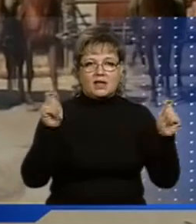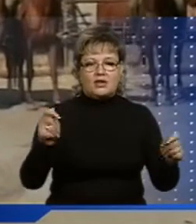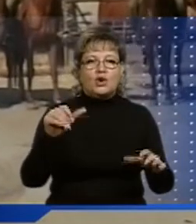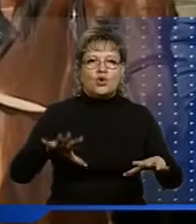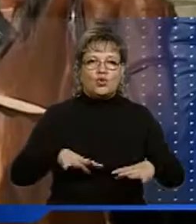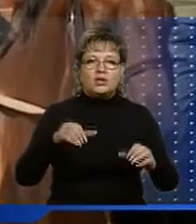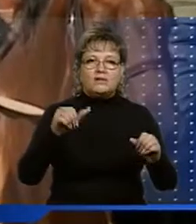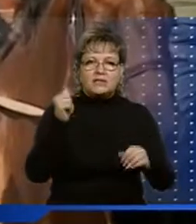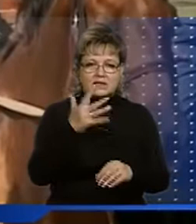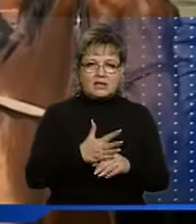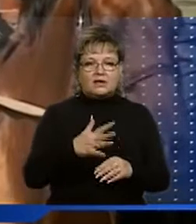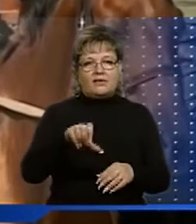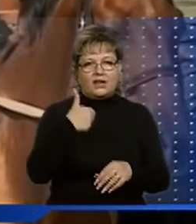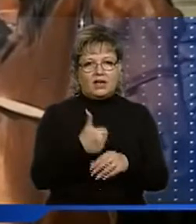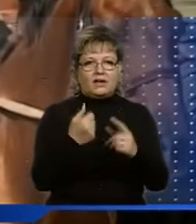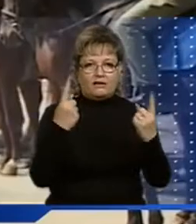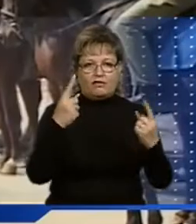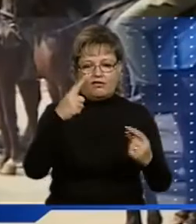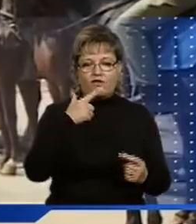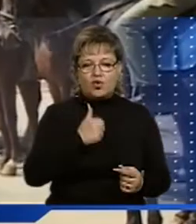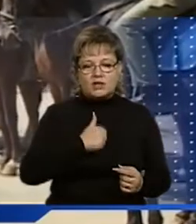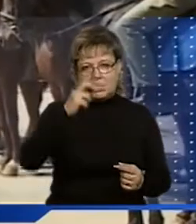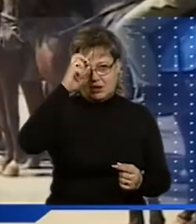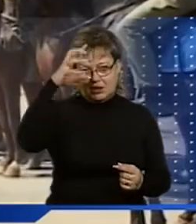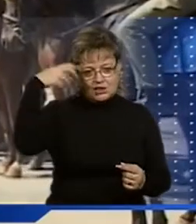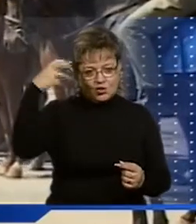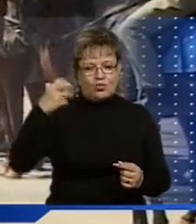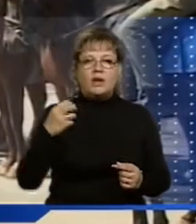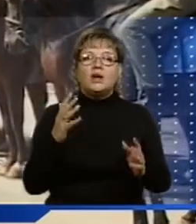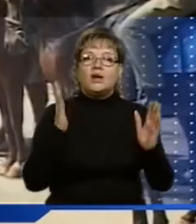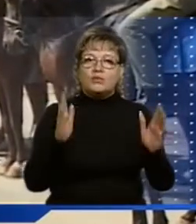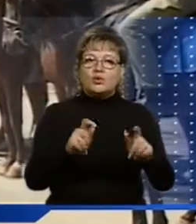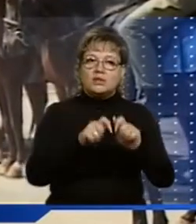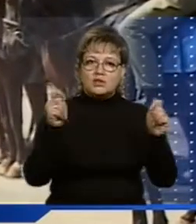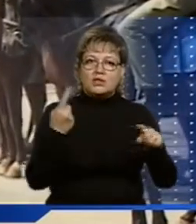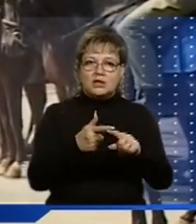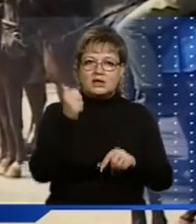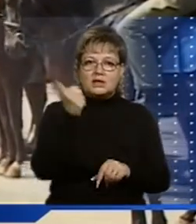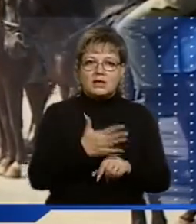конного центра Всевеликого войска Донского. Конный центр будет создан для,